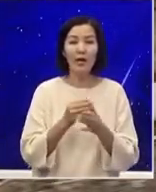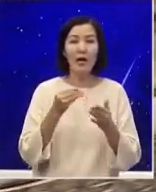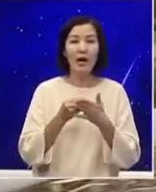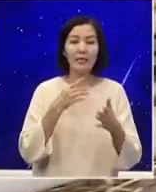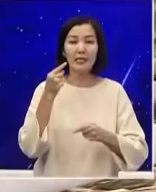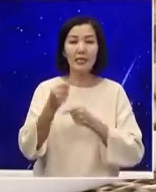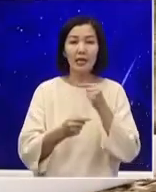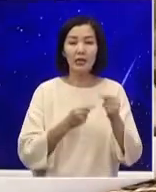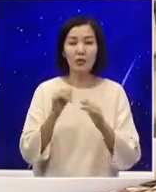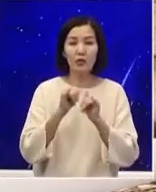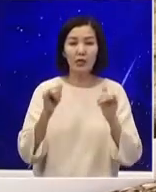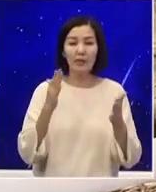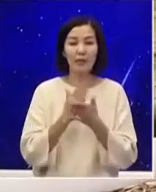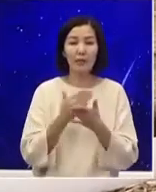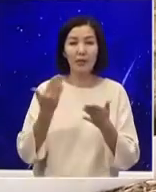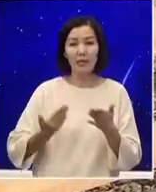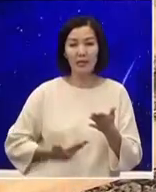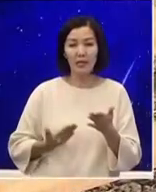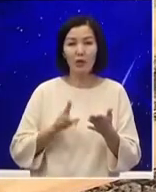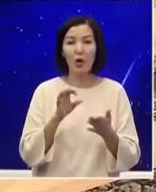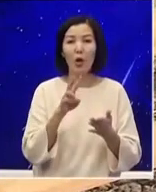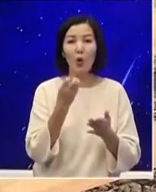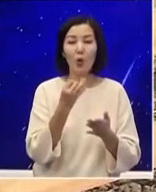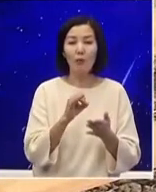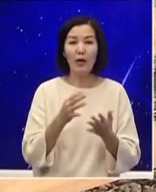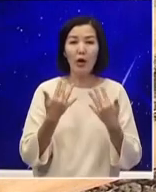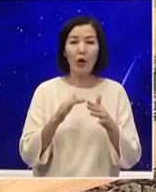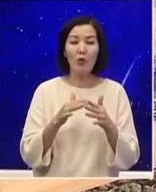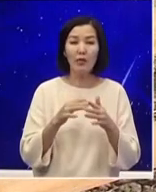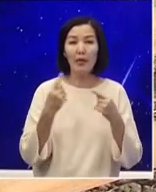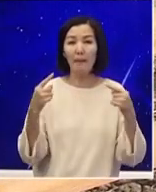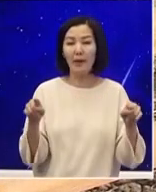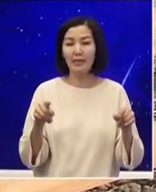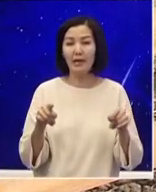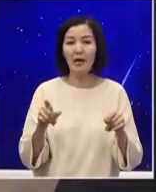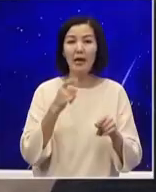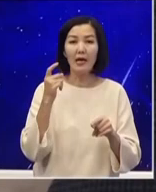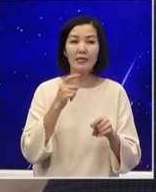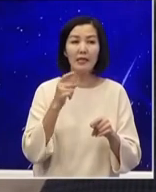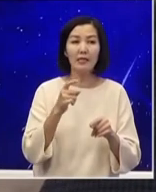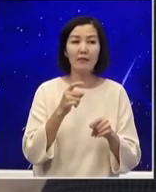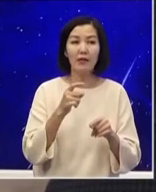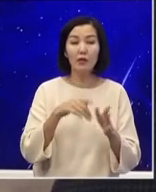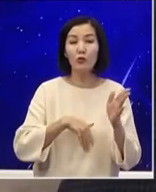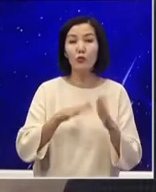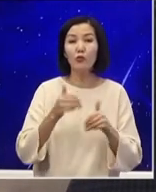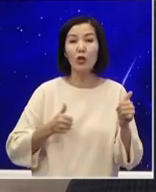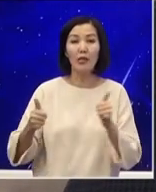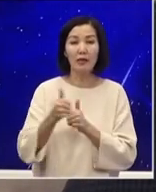жағында ілгерілетіп келеді. Тыныс тірлігі Көлбай ауылдық округіндегі өзге шаруаларға үлгі. Көлбай ауылдық